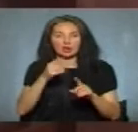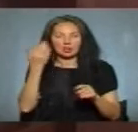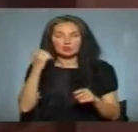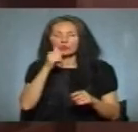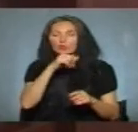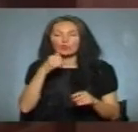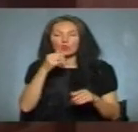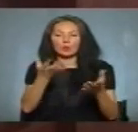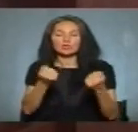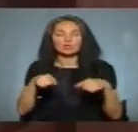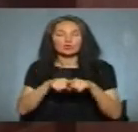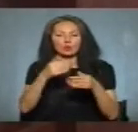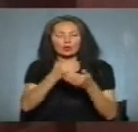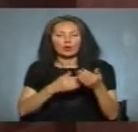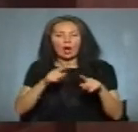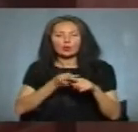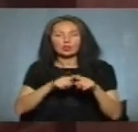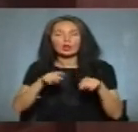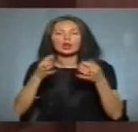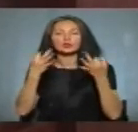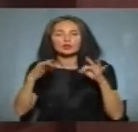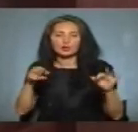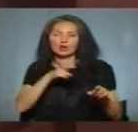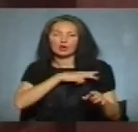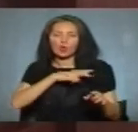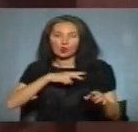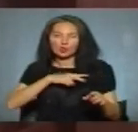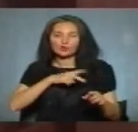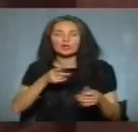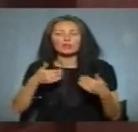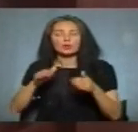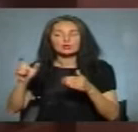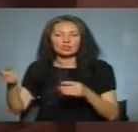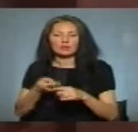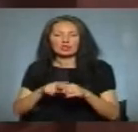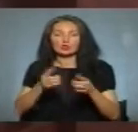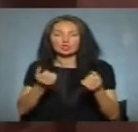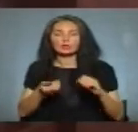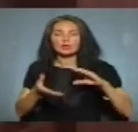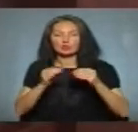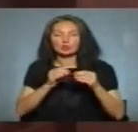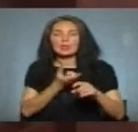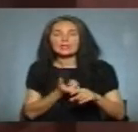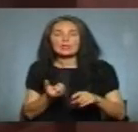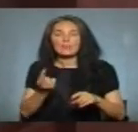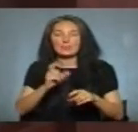можливість нагородження випускників, які отримали результат більше 200 балів. Тобто,